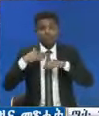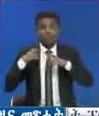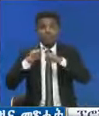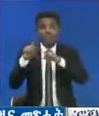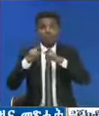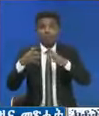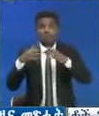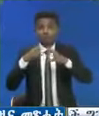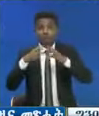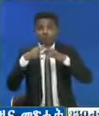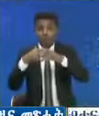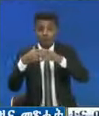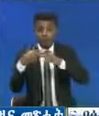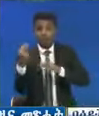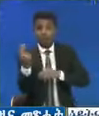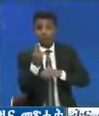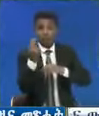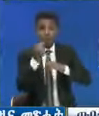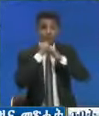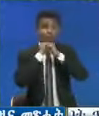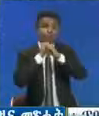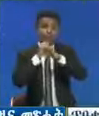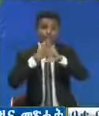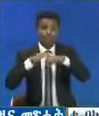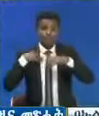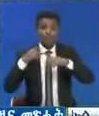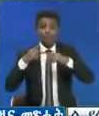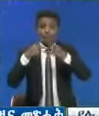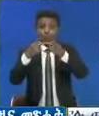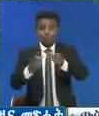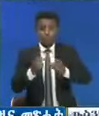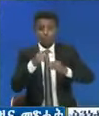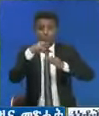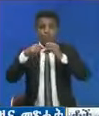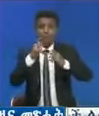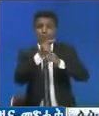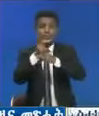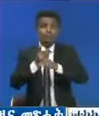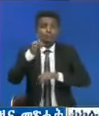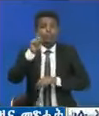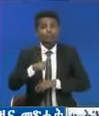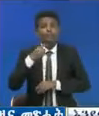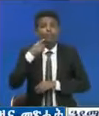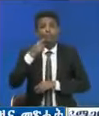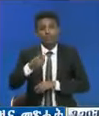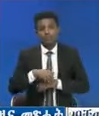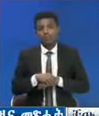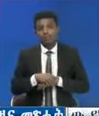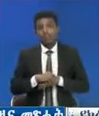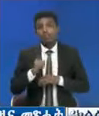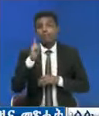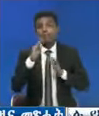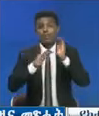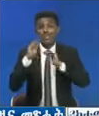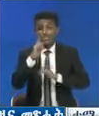ለመከላከል ከሚያደርገው ጥረት በተጨማሪ አርሶ አደሮች ማሳቸውንና አካባቢያቸውን ሊጠብቁ ይገባል ብለዋል። ከምንም በላይ ግን እያንዳንዱ አርሶ አደር